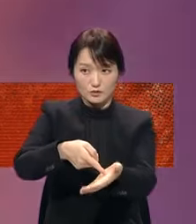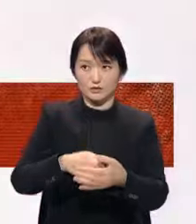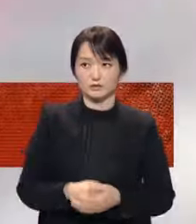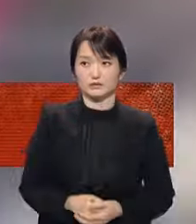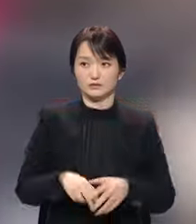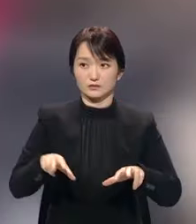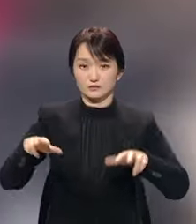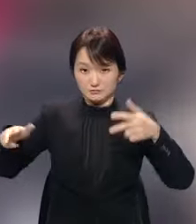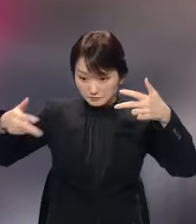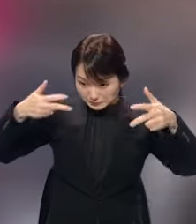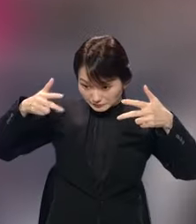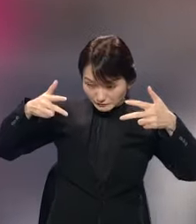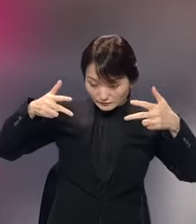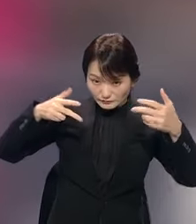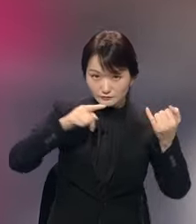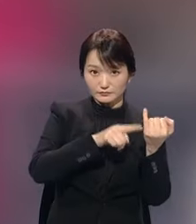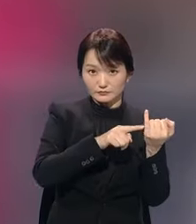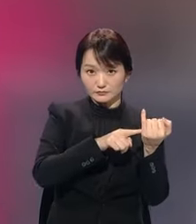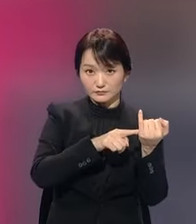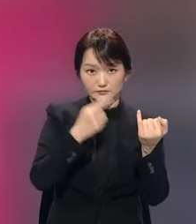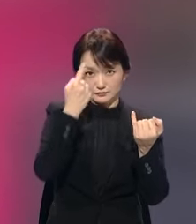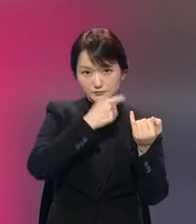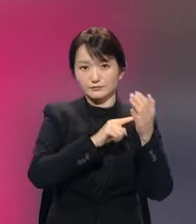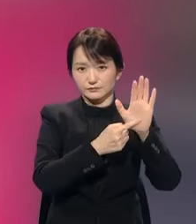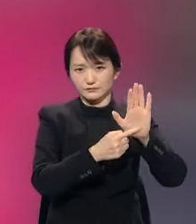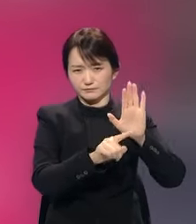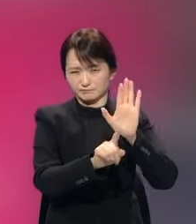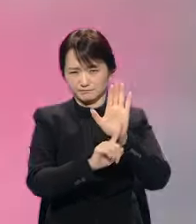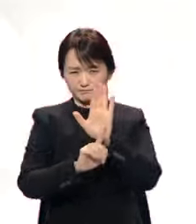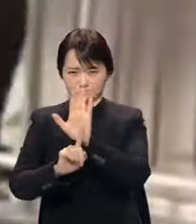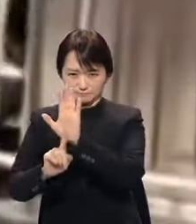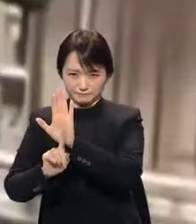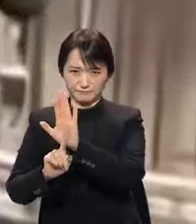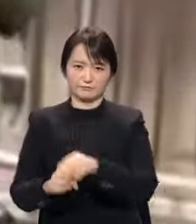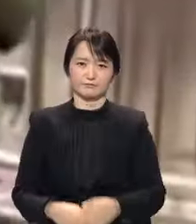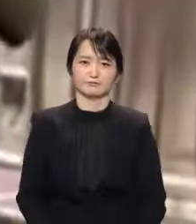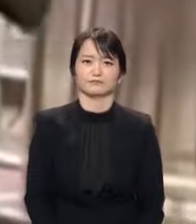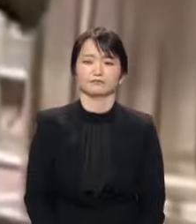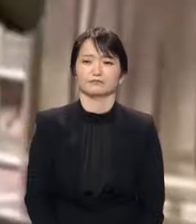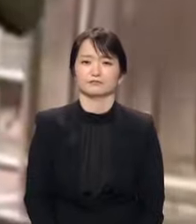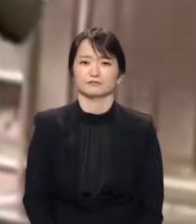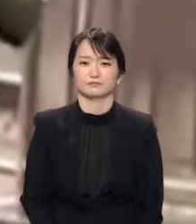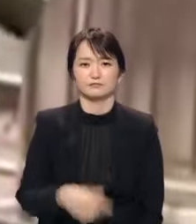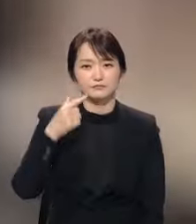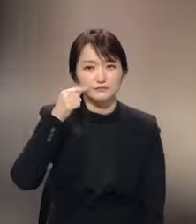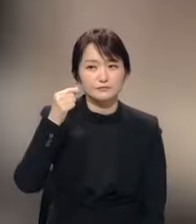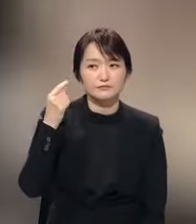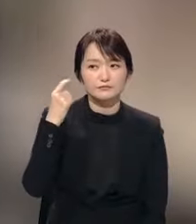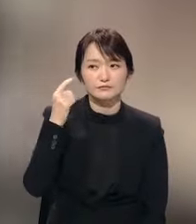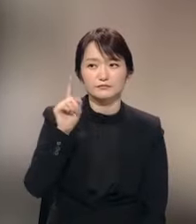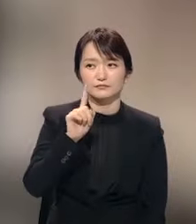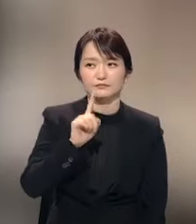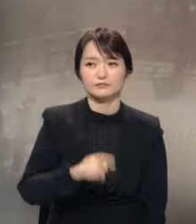있네요. CCTV에 찍힌 가해 여성의 얼굴을 공개해 수배에 나섰다고 합니다. 자, 다음은 일본으로 가보시죠.